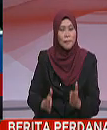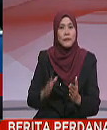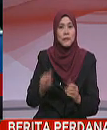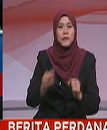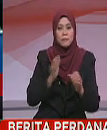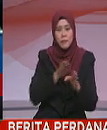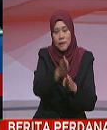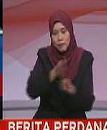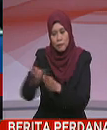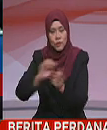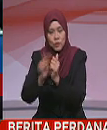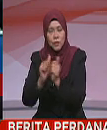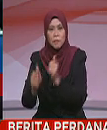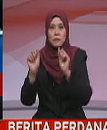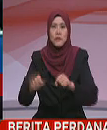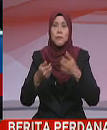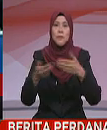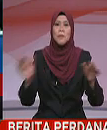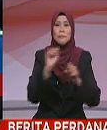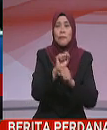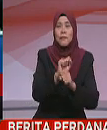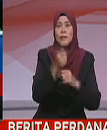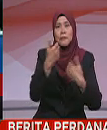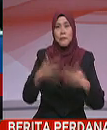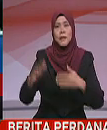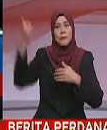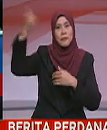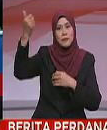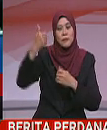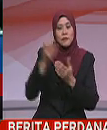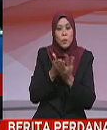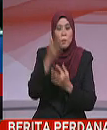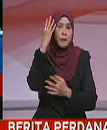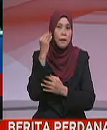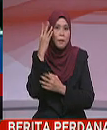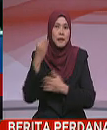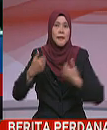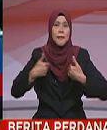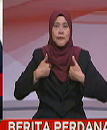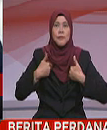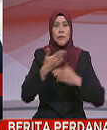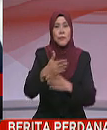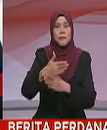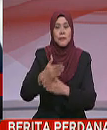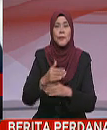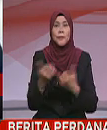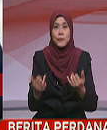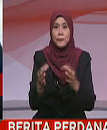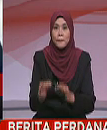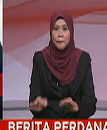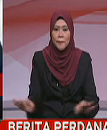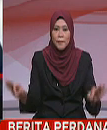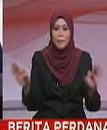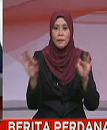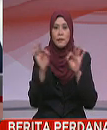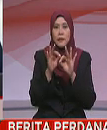mampu membuka ruang karier kepada individu selepas persaraan melalui pengalaman-pengalaman yang dimiliki. Dia yang penting sekali bagi saya